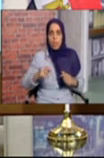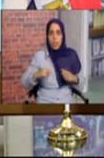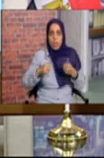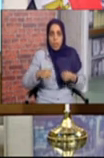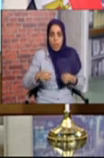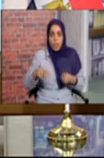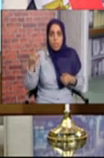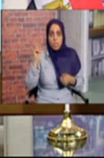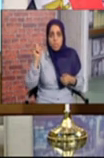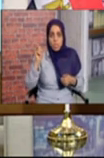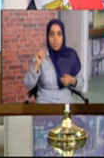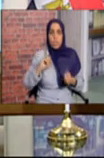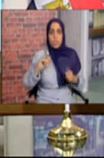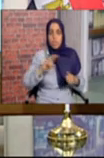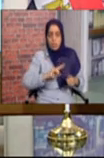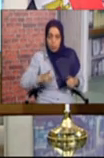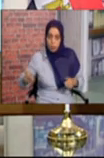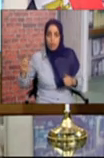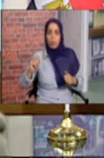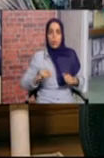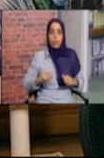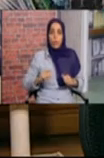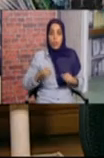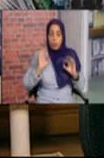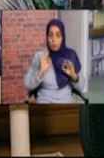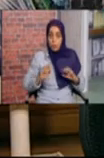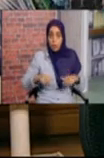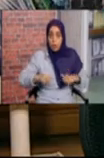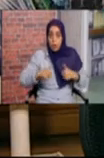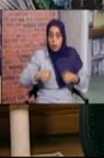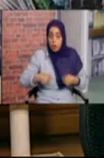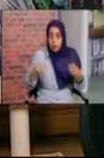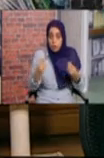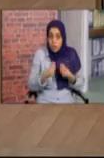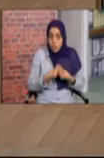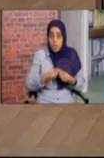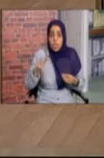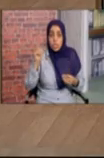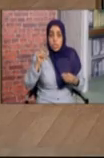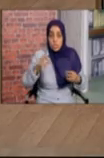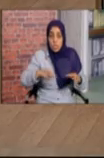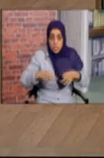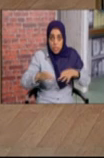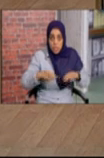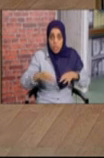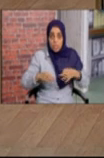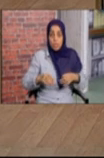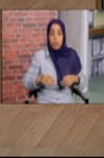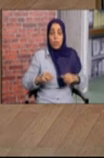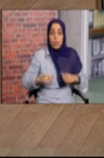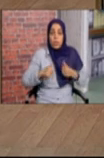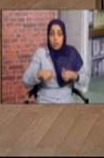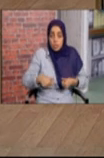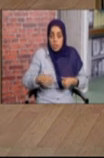انبذ ديانة عن ديانة دي لا, لا, لا, لا, لا طبعا فطبعا النهاردة التنسيق الديني التنسيق السياسي التنسيق